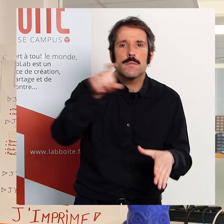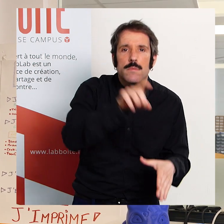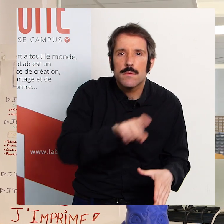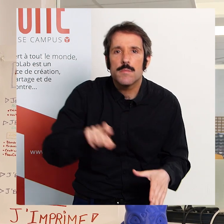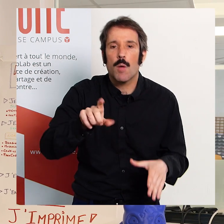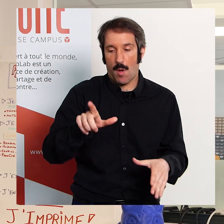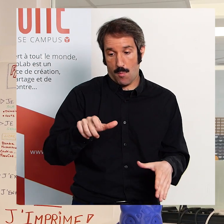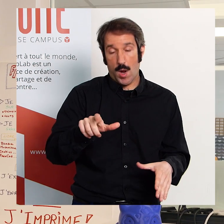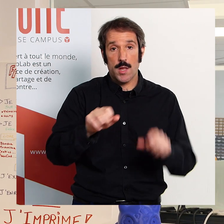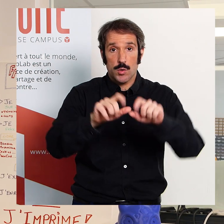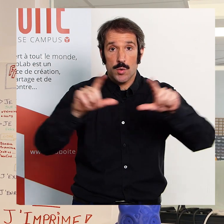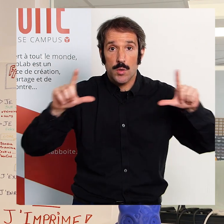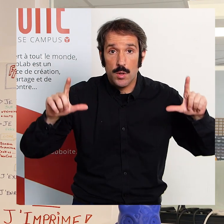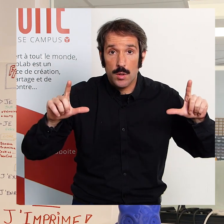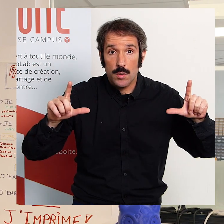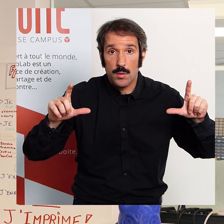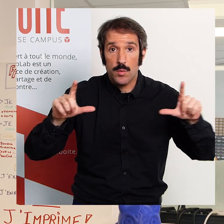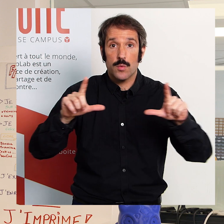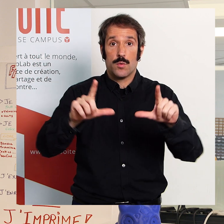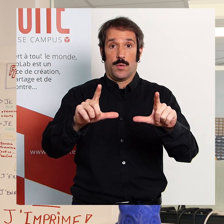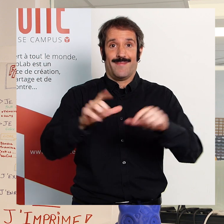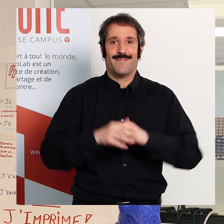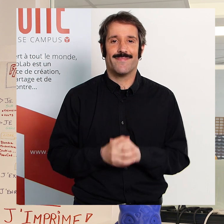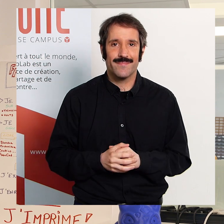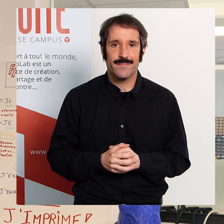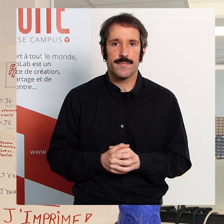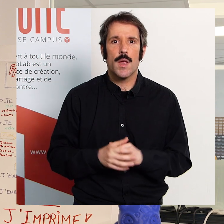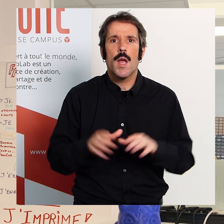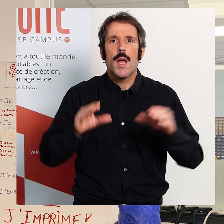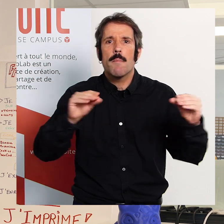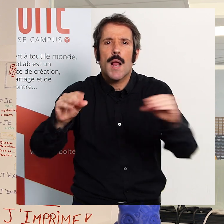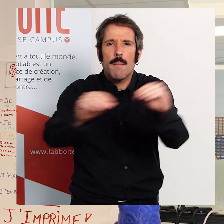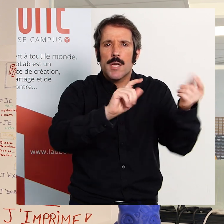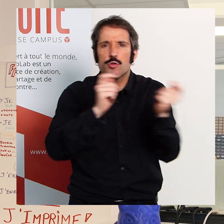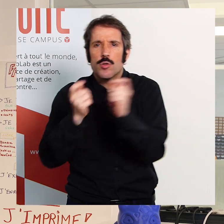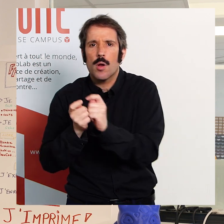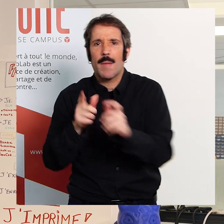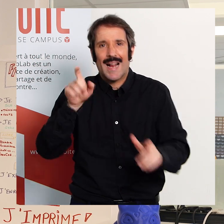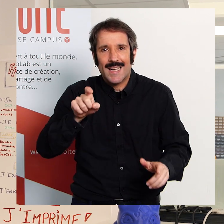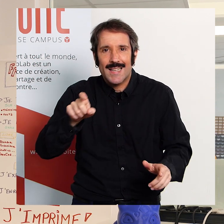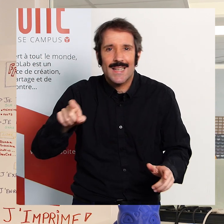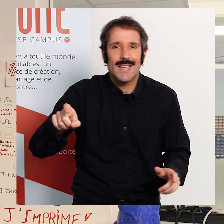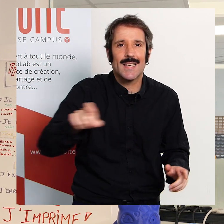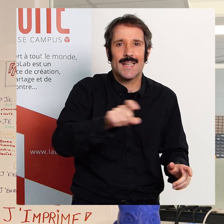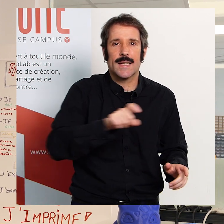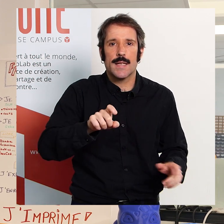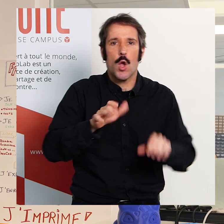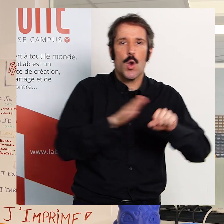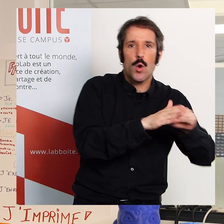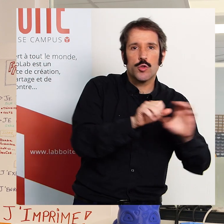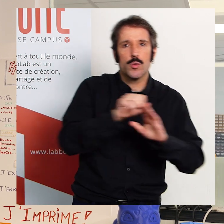déplacer dans l'image, je peux utiliser la molette pour zoomer, en avant, en arrière. Et pour me déplacer, je vais rester cliqué sur la